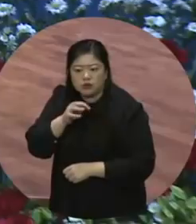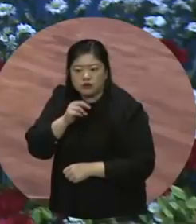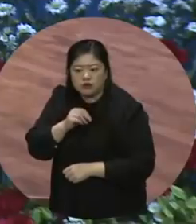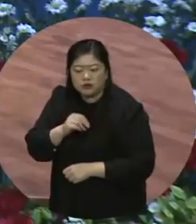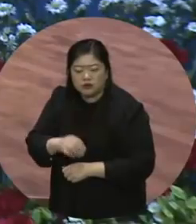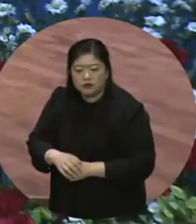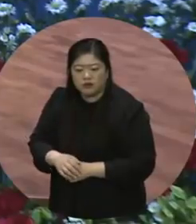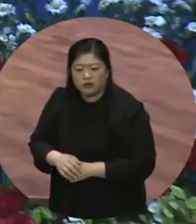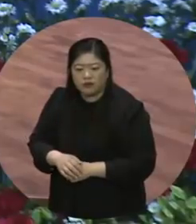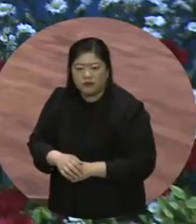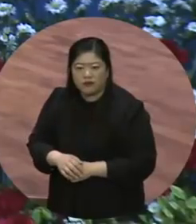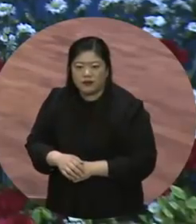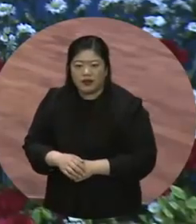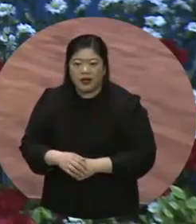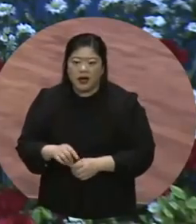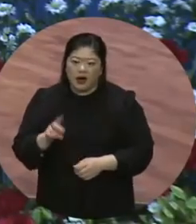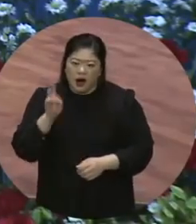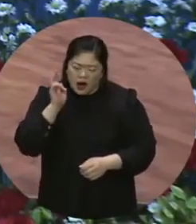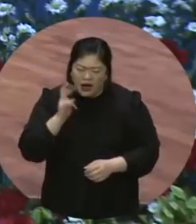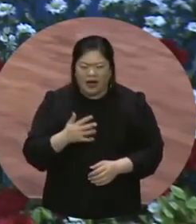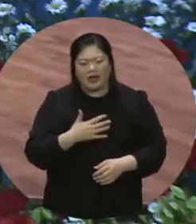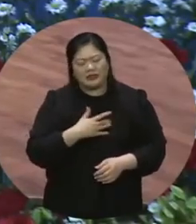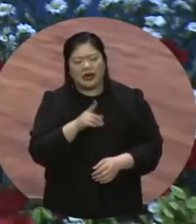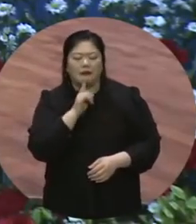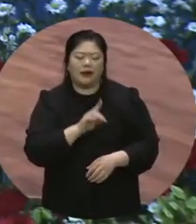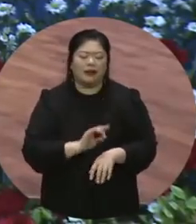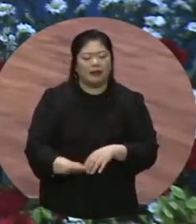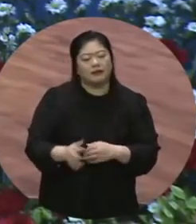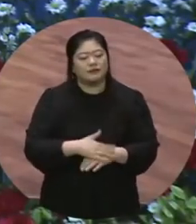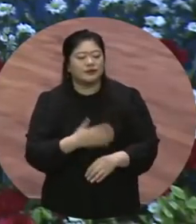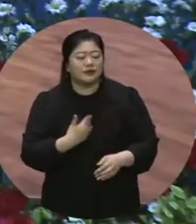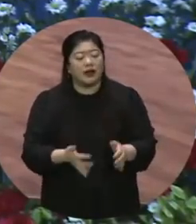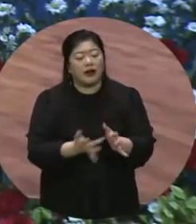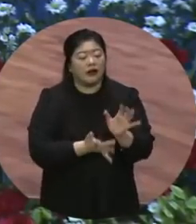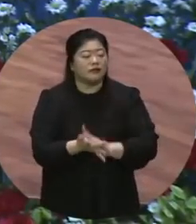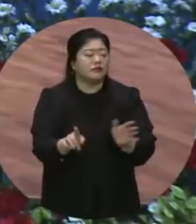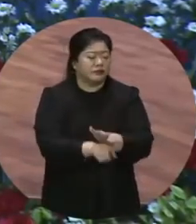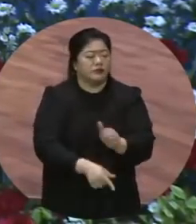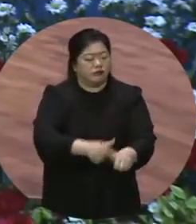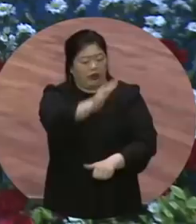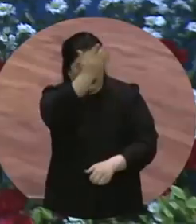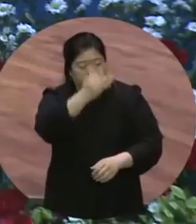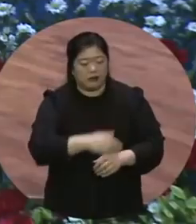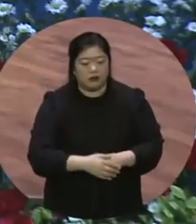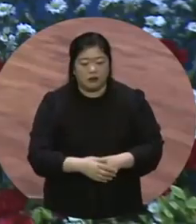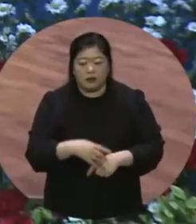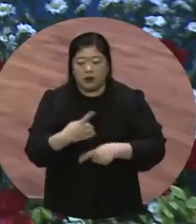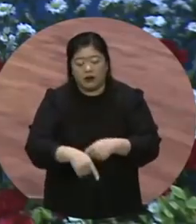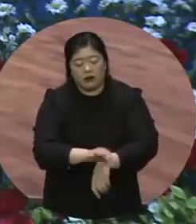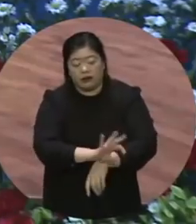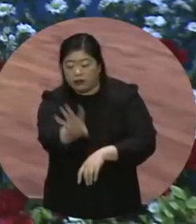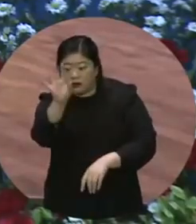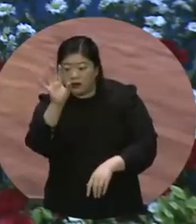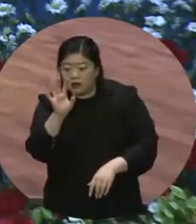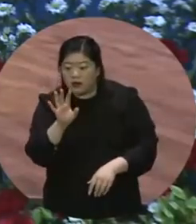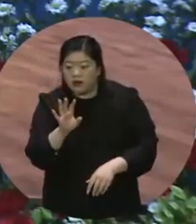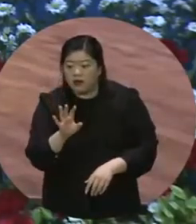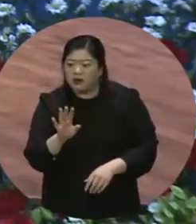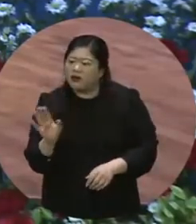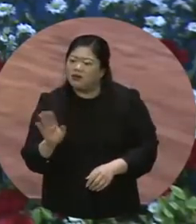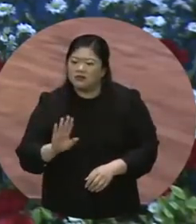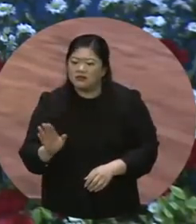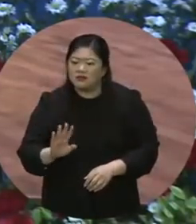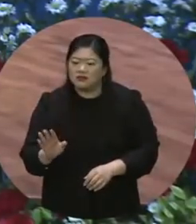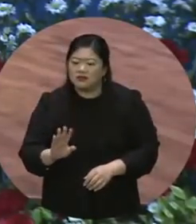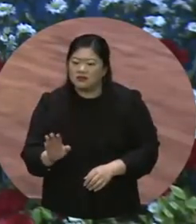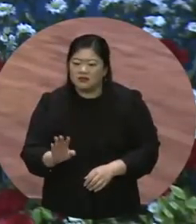얼렁뚱땅 지나가는 말로 그렇게 구원받으면 난 좋겠어요. 절대로 안 믿는다고 반복해서 절대로